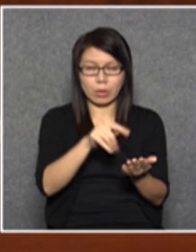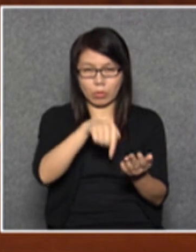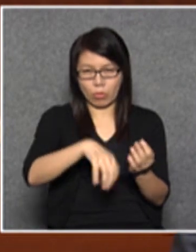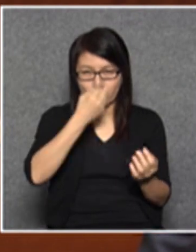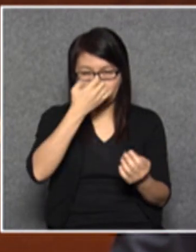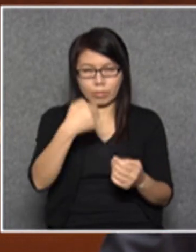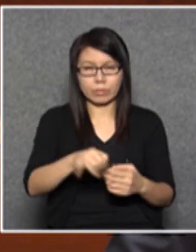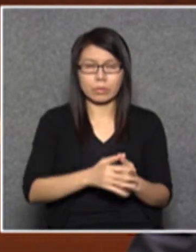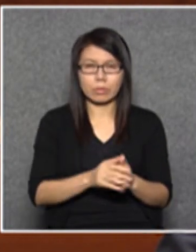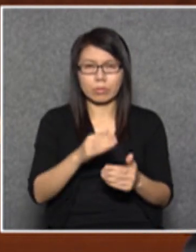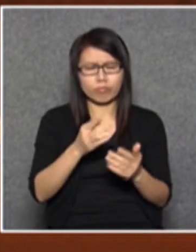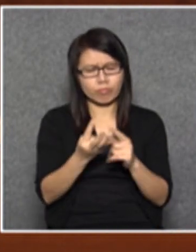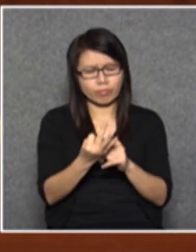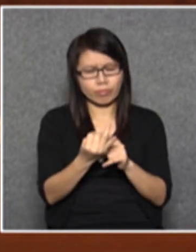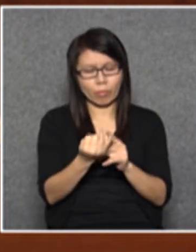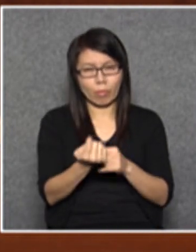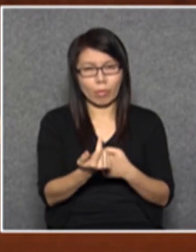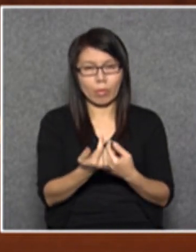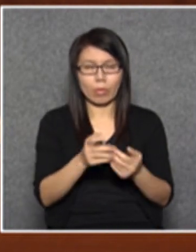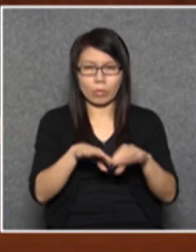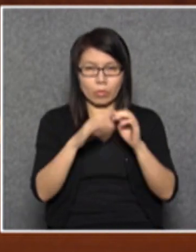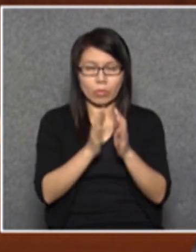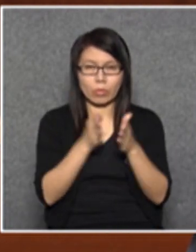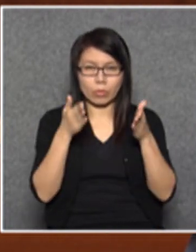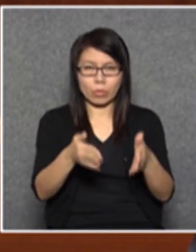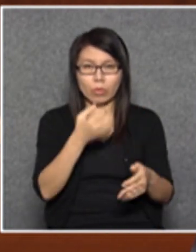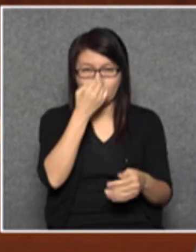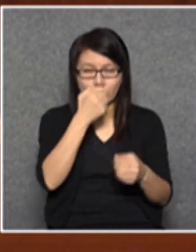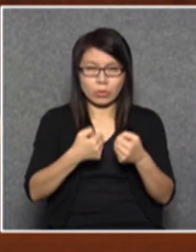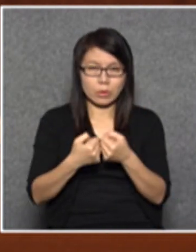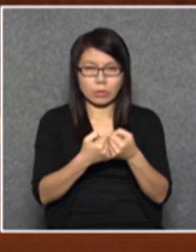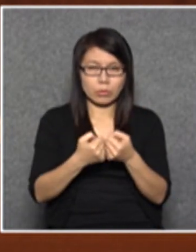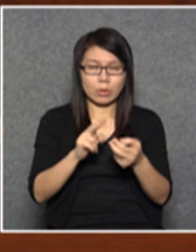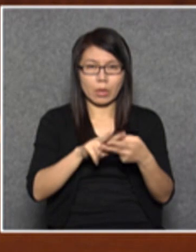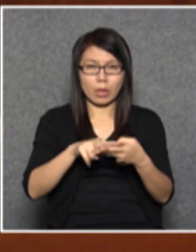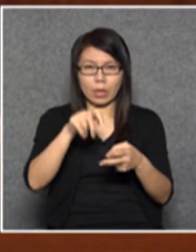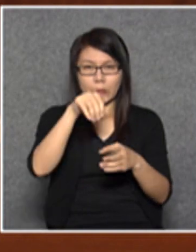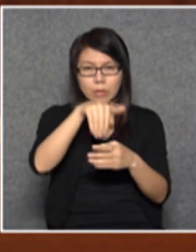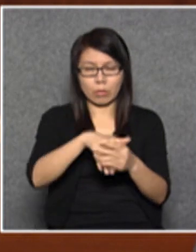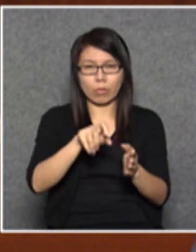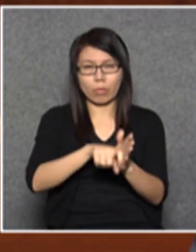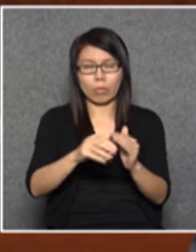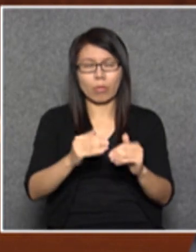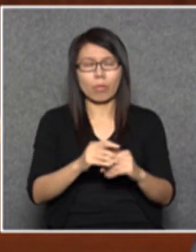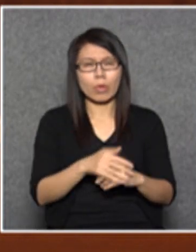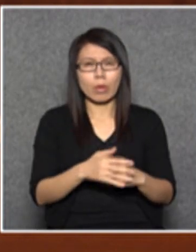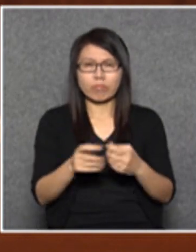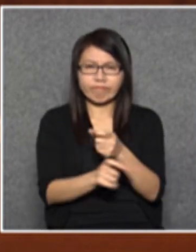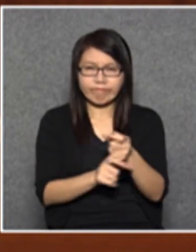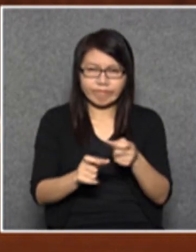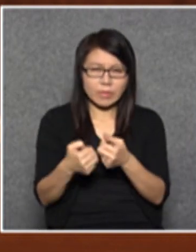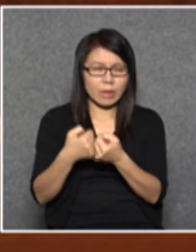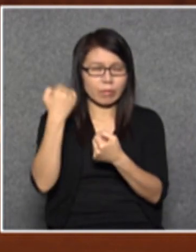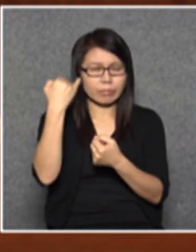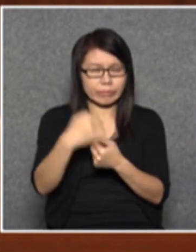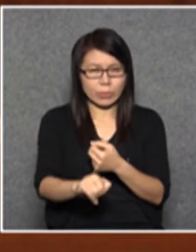此，所有依啲對香港爭取亞投行業務不利嘅地方，我哋嘅社會秩